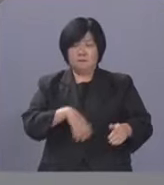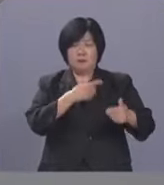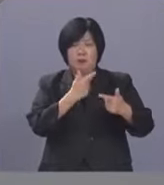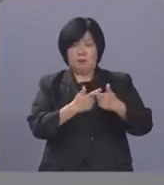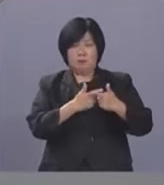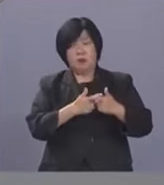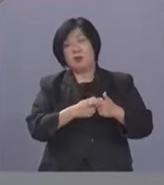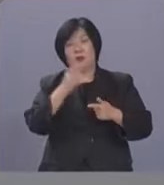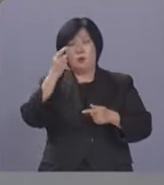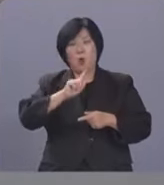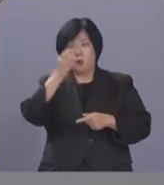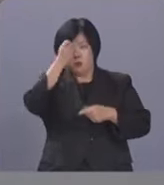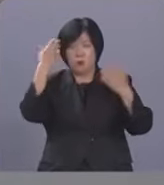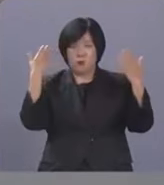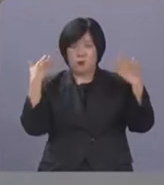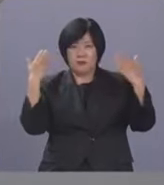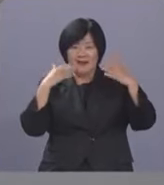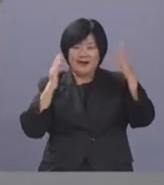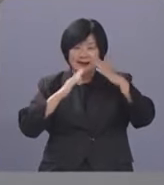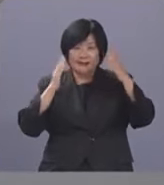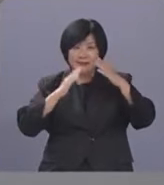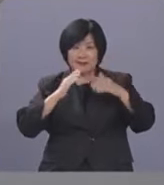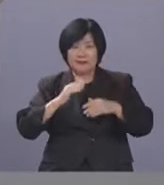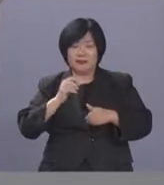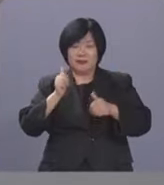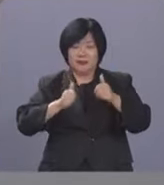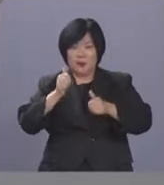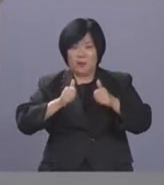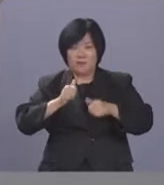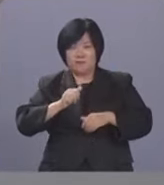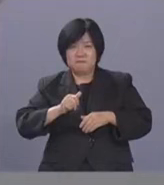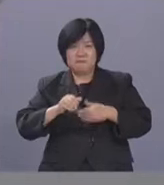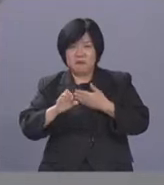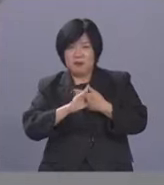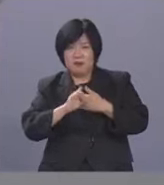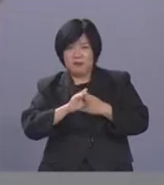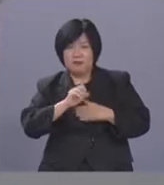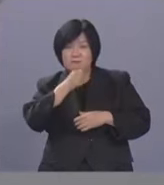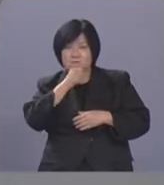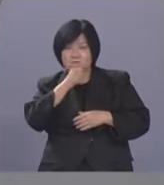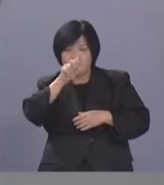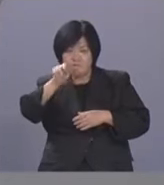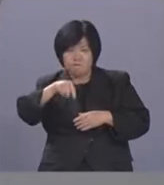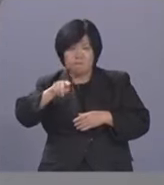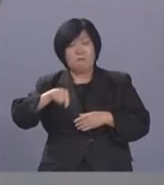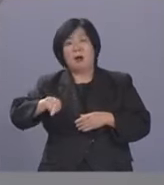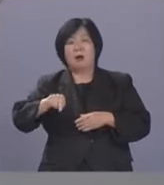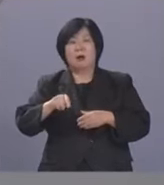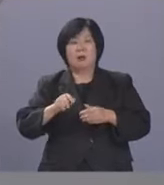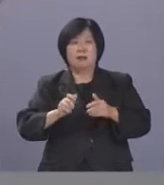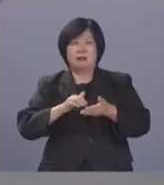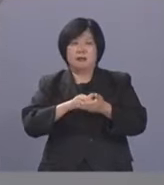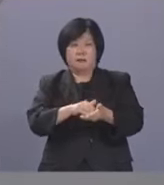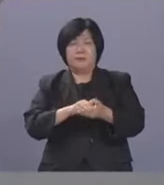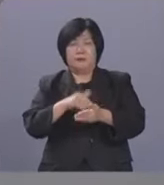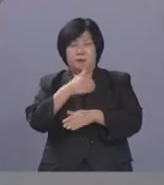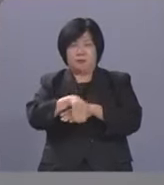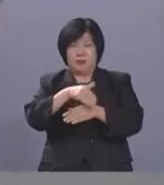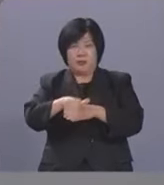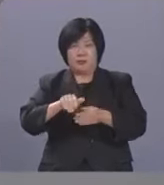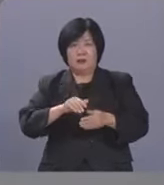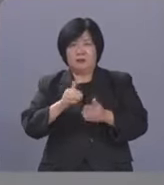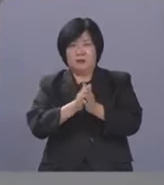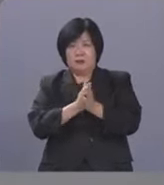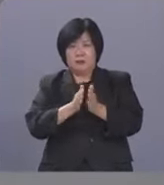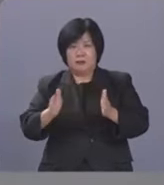부산 일선 고등학교에선 학생들의 수능 가채점을 토대로 본격적인 입시 전략 세우기에 돌입했습니다. 지난해보다